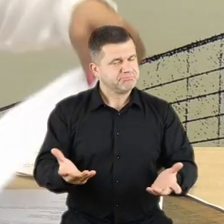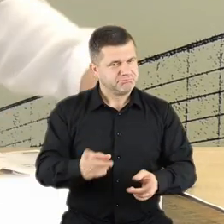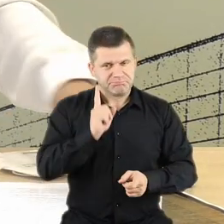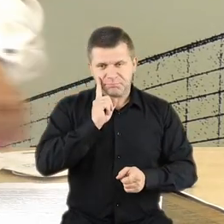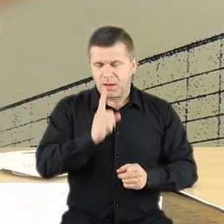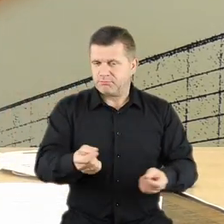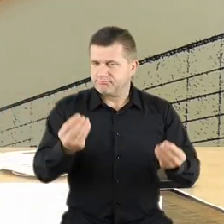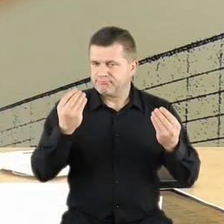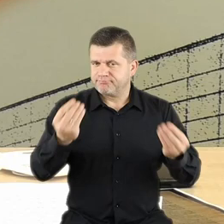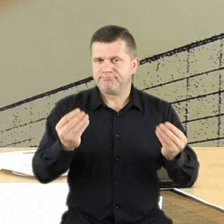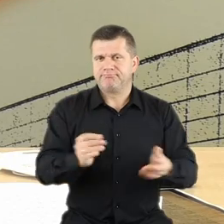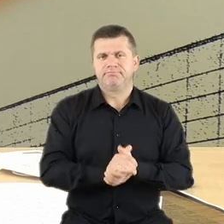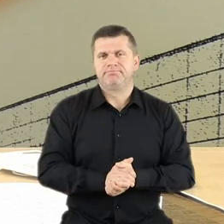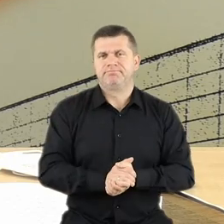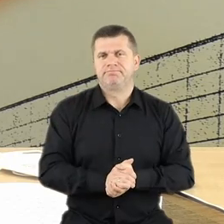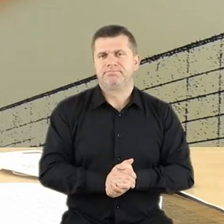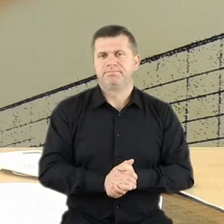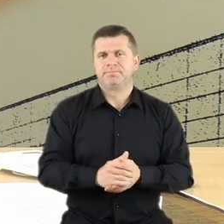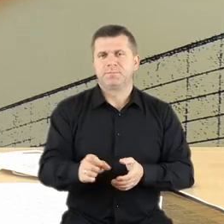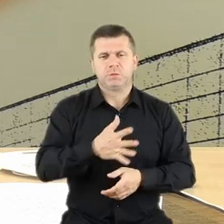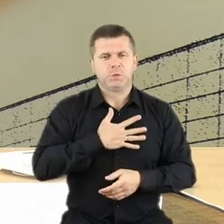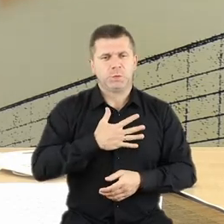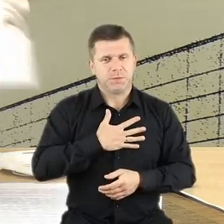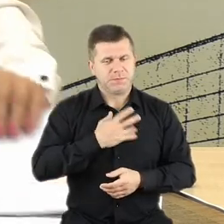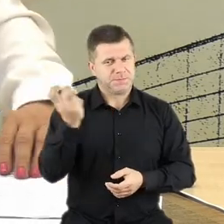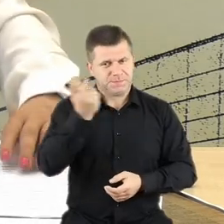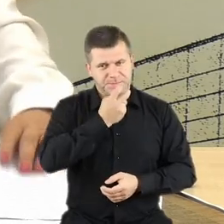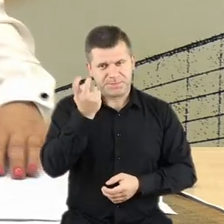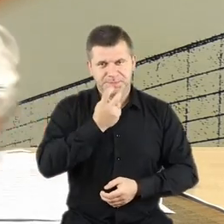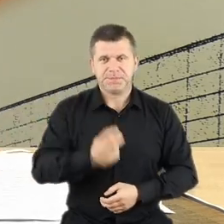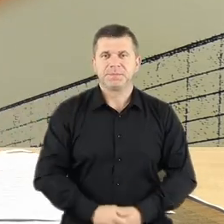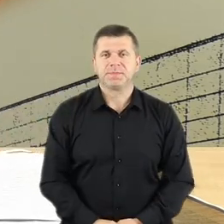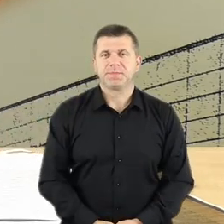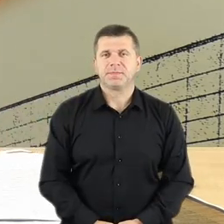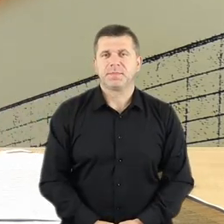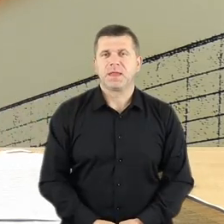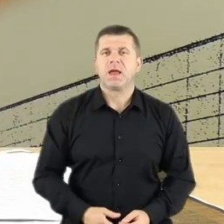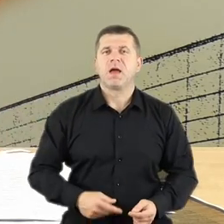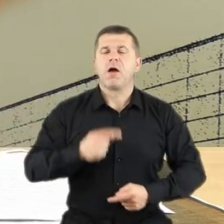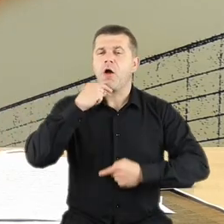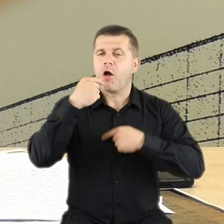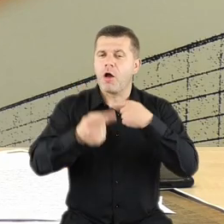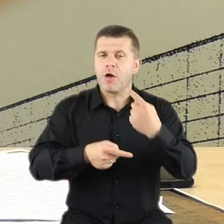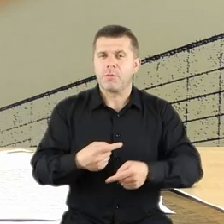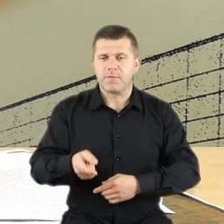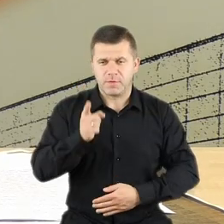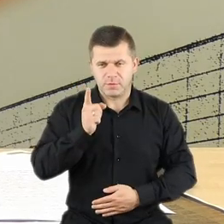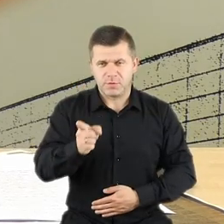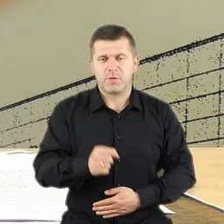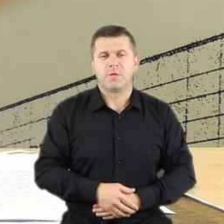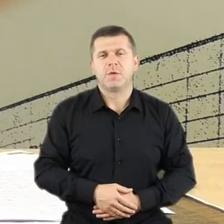historię od której skóra cierpnie dni nam opowiadała to